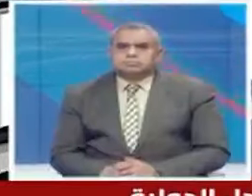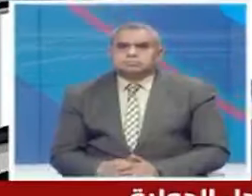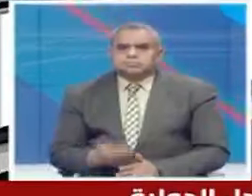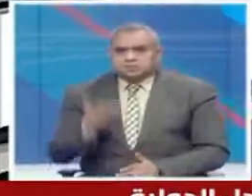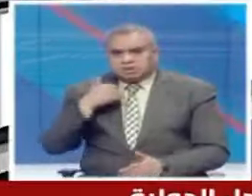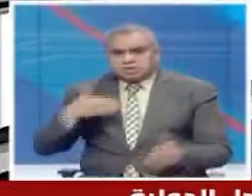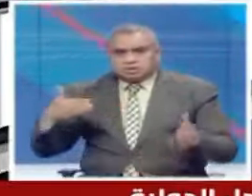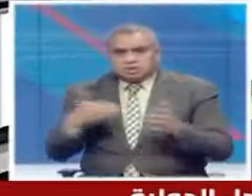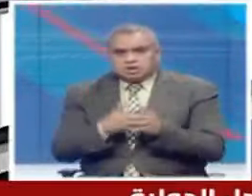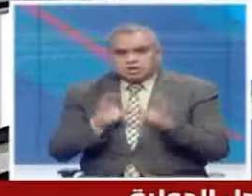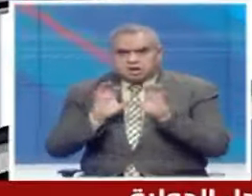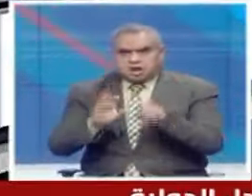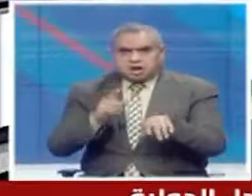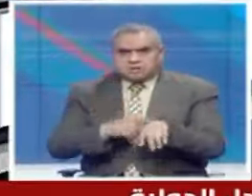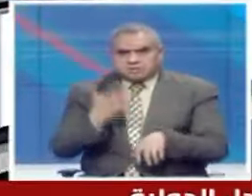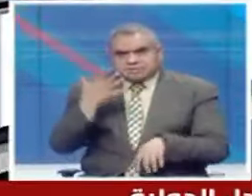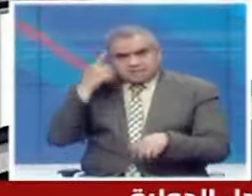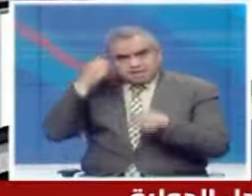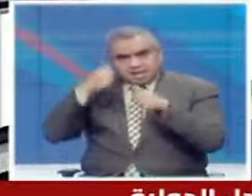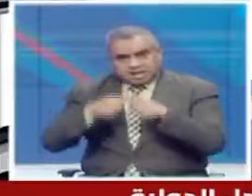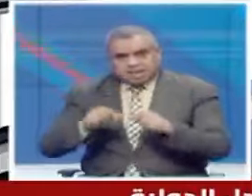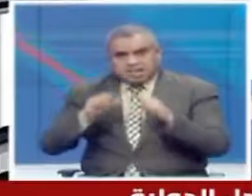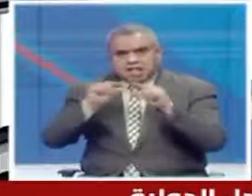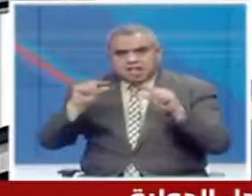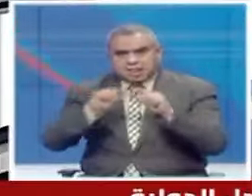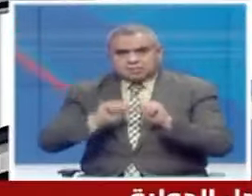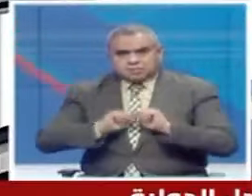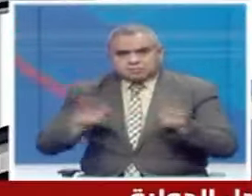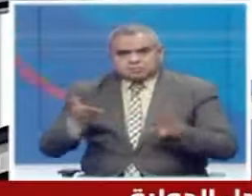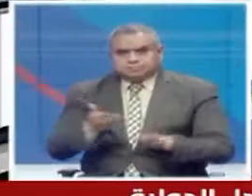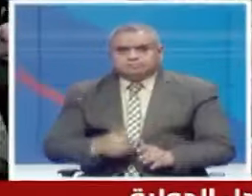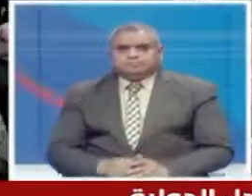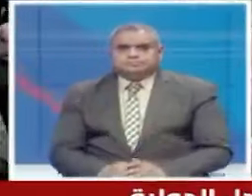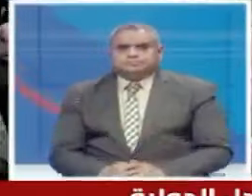لنا ختام نشرة الخامسة، وهذا تذكير بأهم عناوينها.